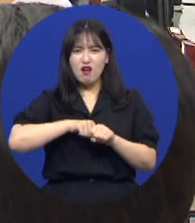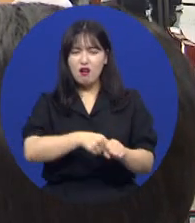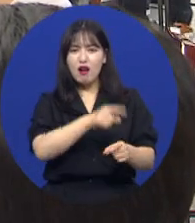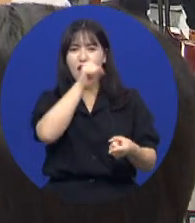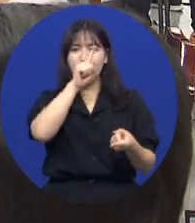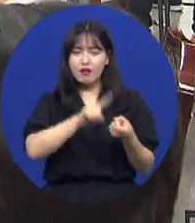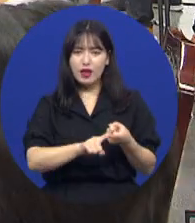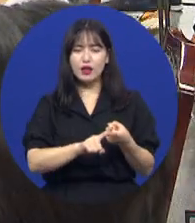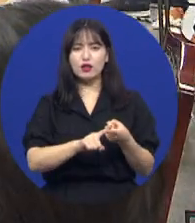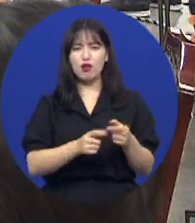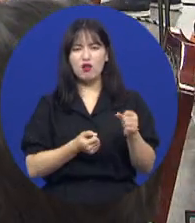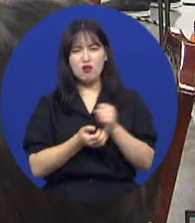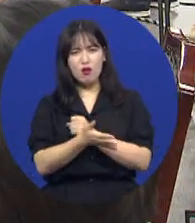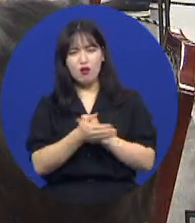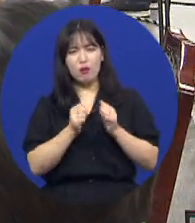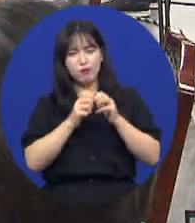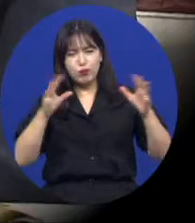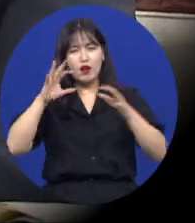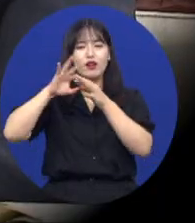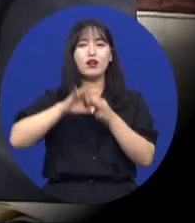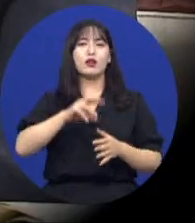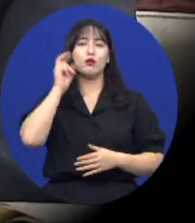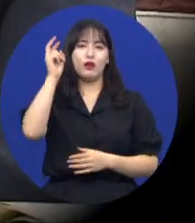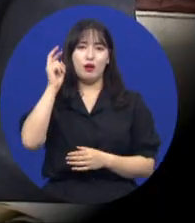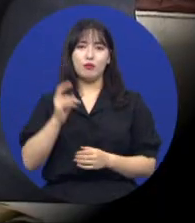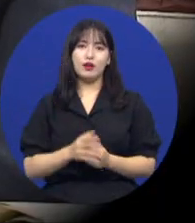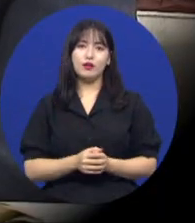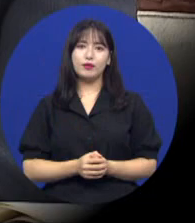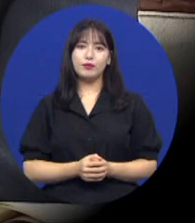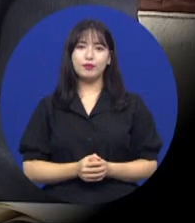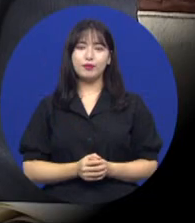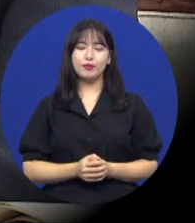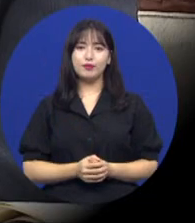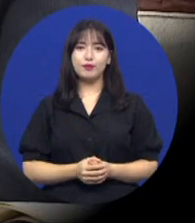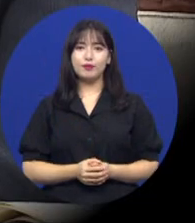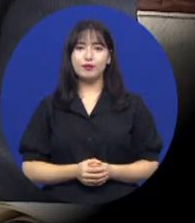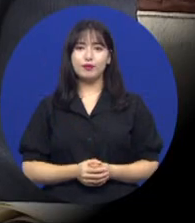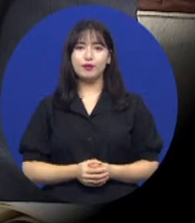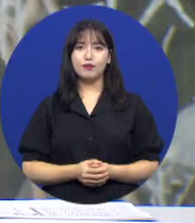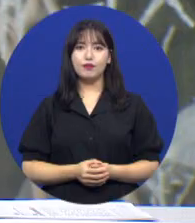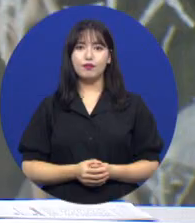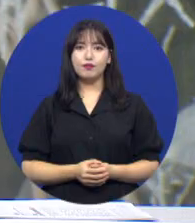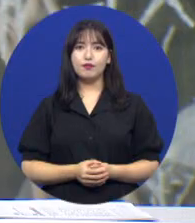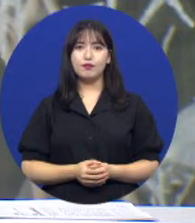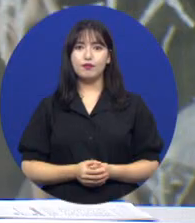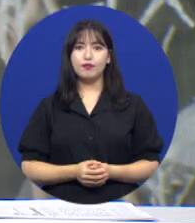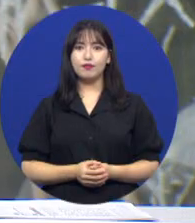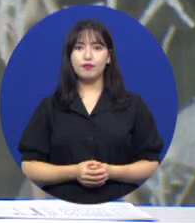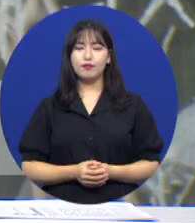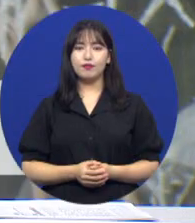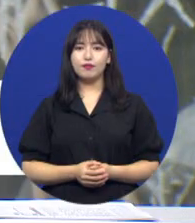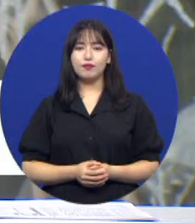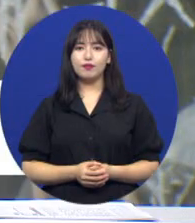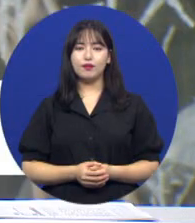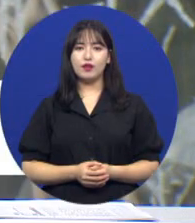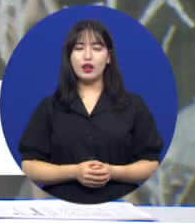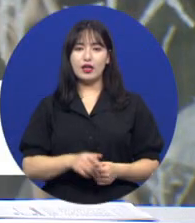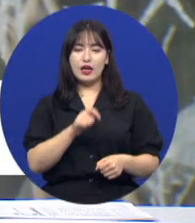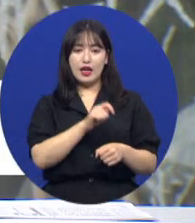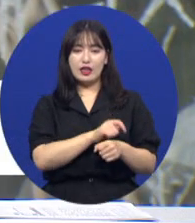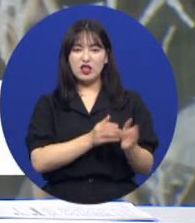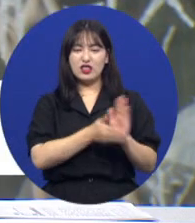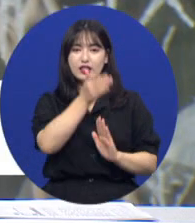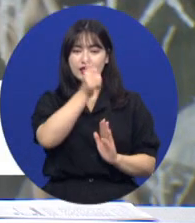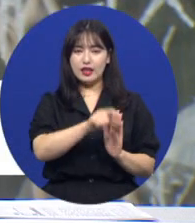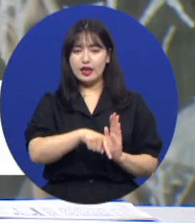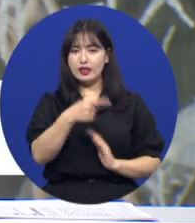당분간 계속될 것으로 보입니다 mbc 뉴스 권역 됩니다 행정 시장에 이어